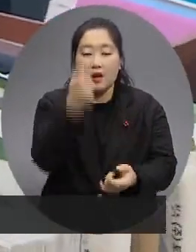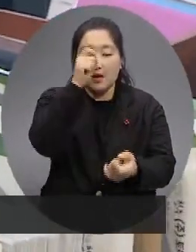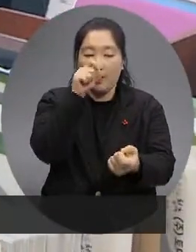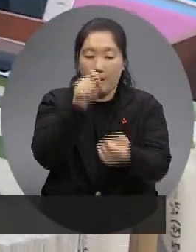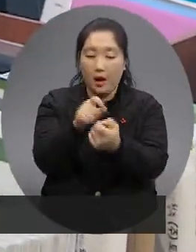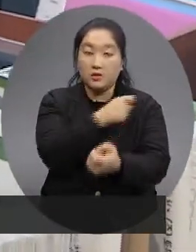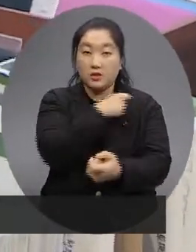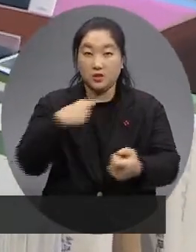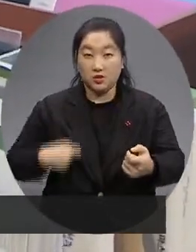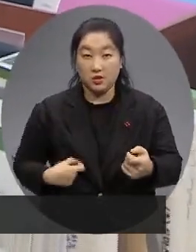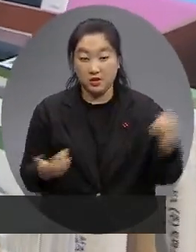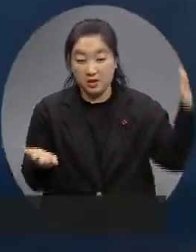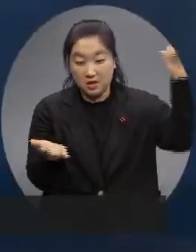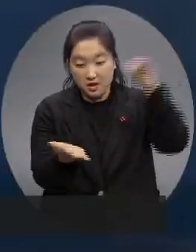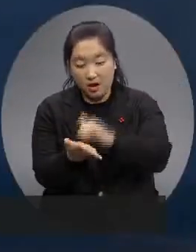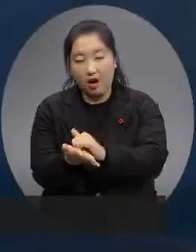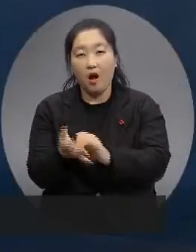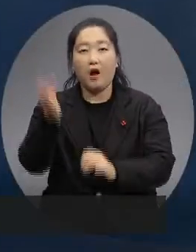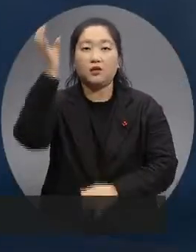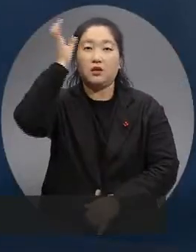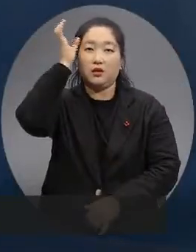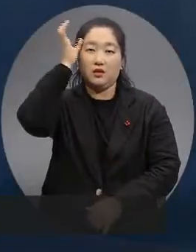있고 그 빠른 시일 내에